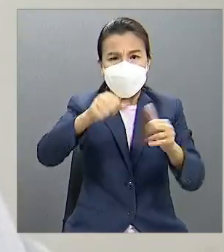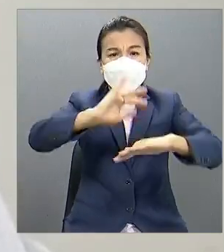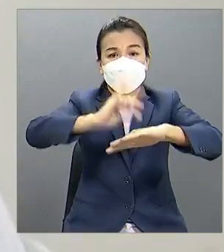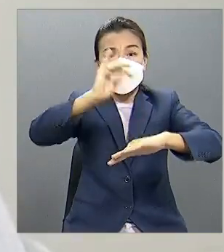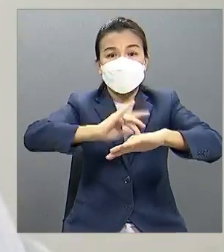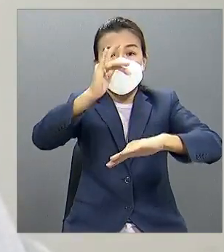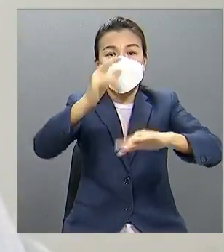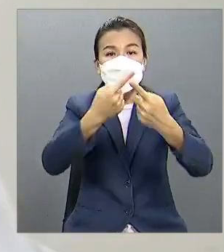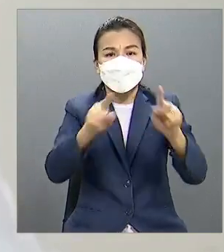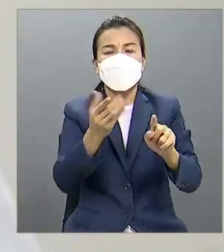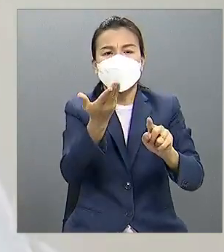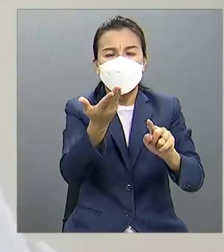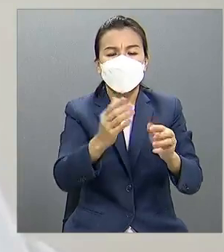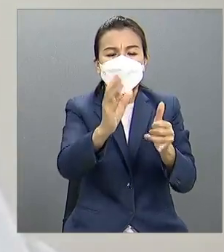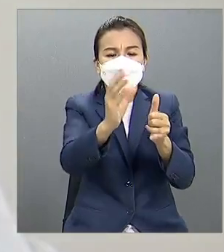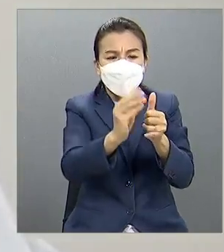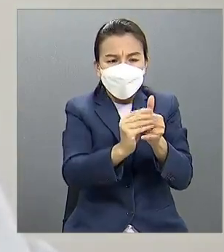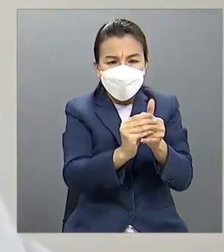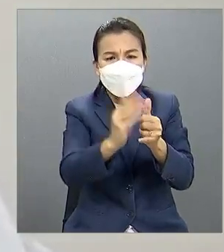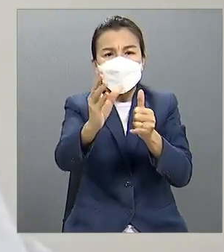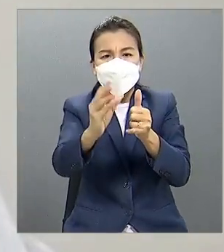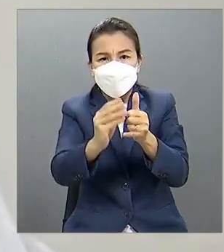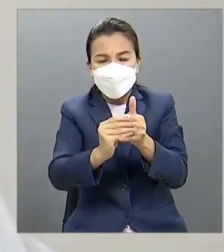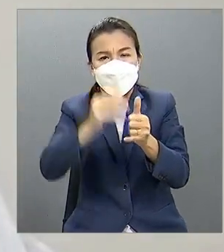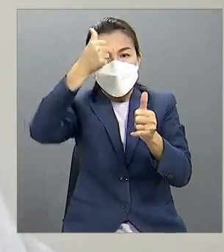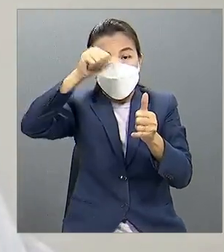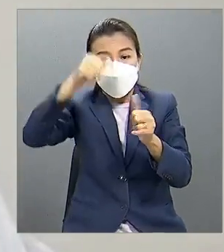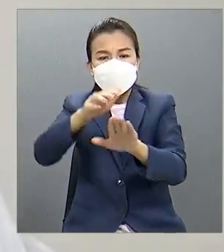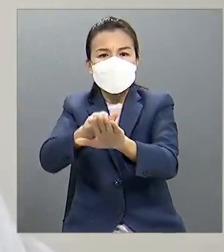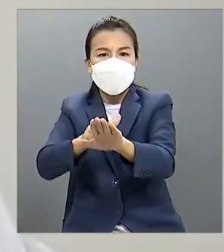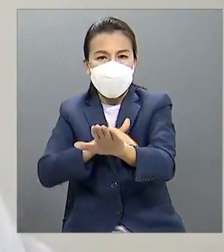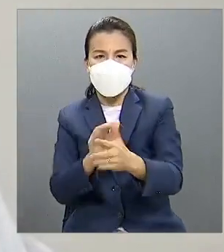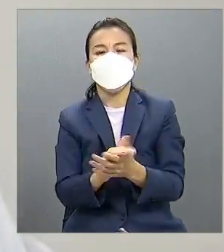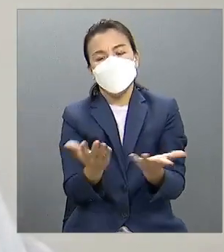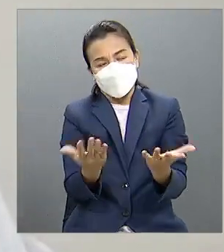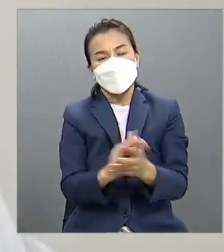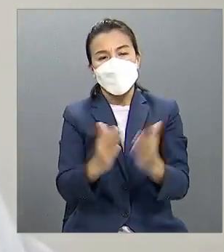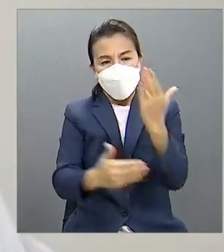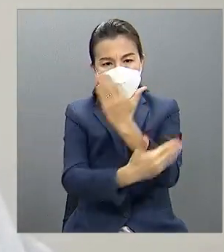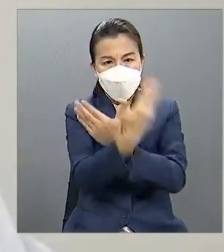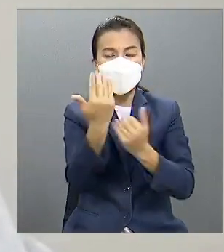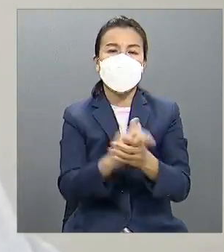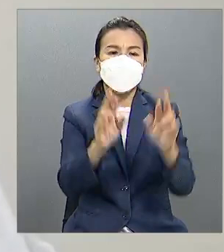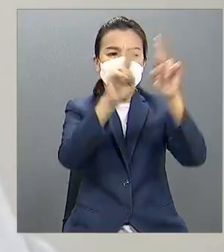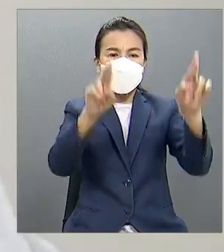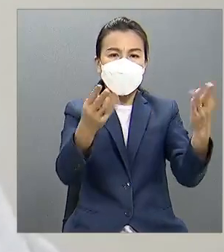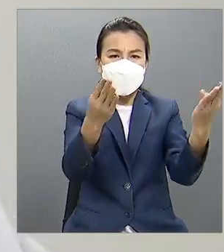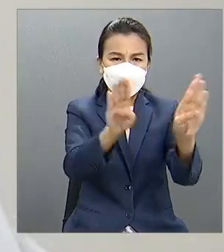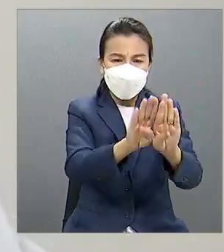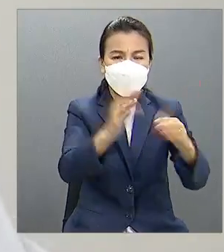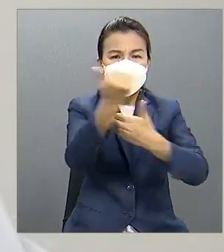การที่จะต้องไปเข้มงวดมาตรการต่างๆการไปล็อกดาวน์เนี่ยก็โอกาสก็จะลดลงนะครับแล้วเราก็สามารถมีชีวิตอยู่ร่ว